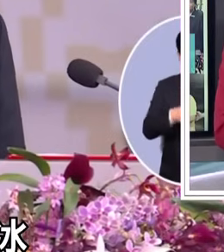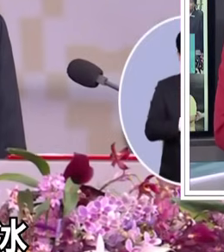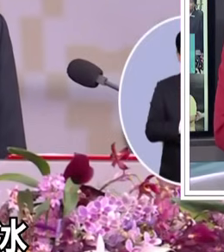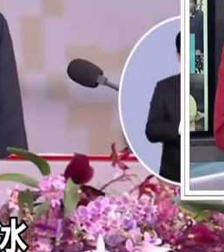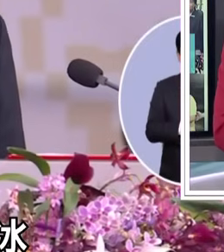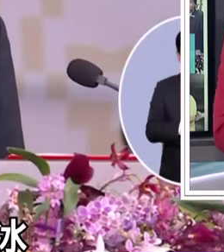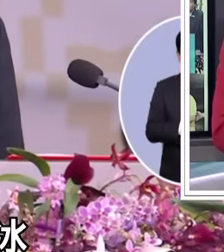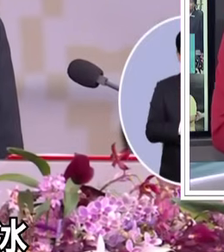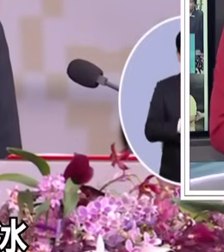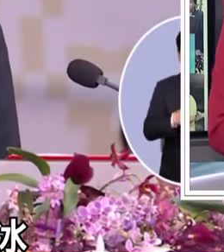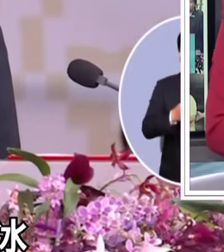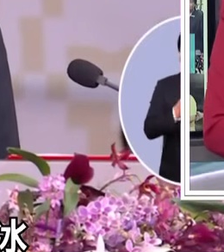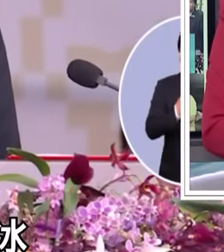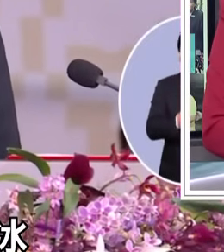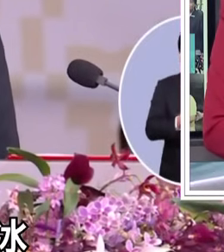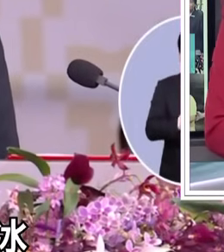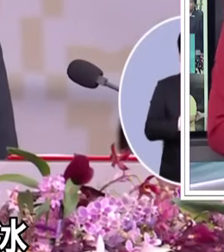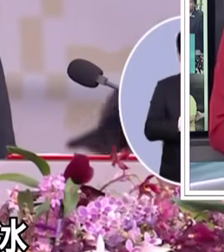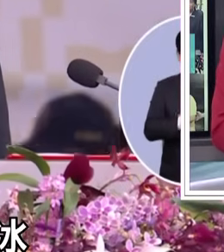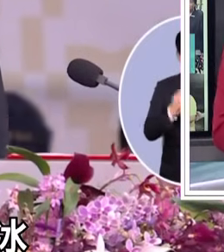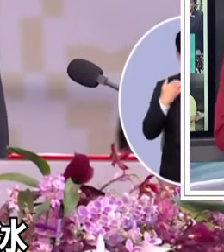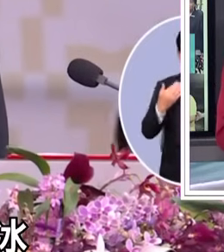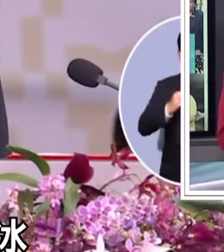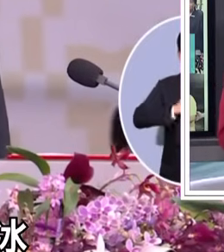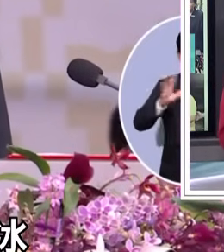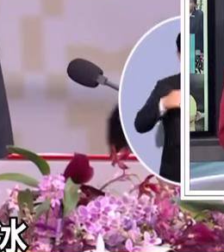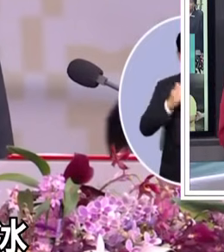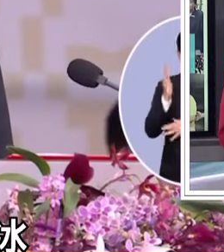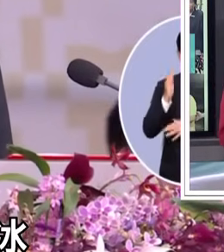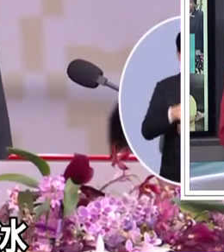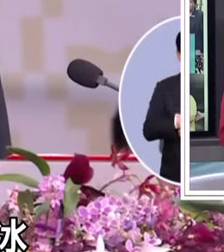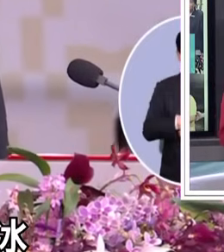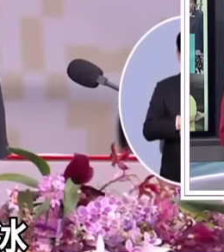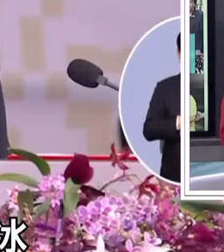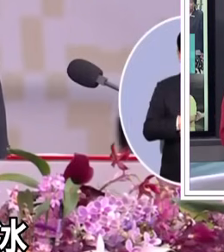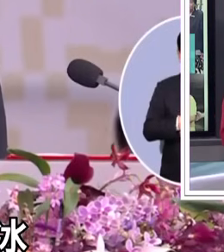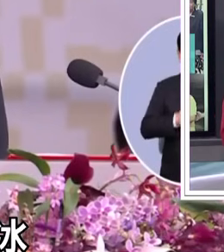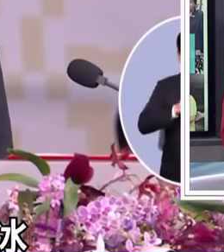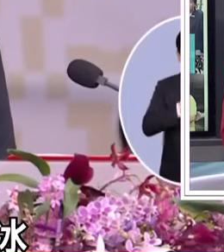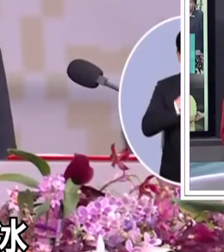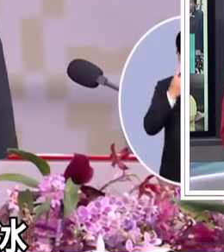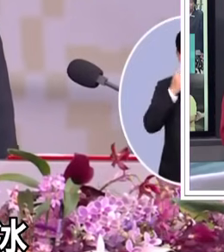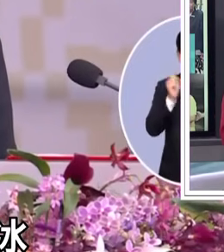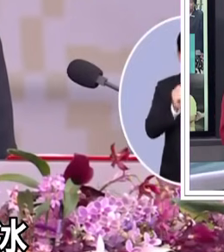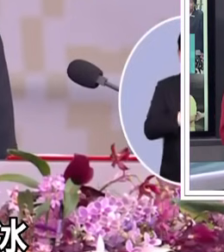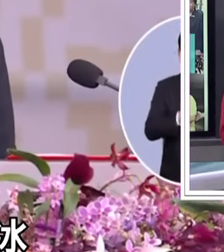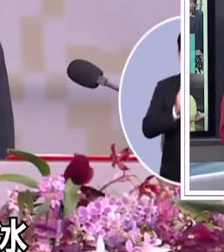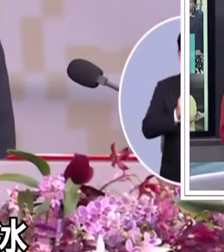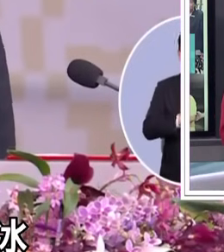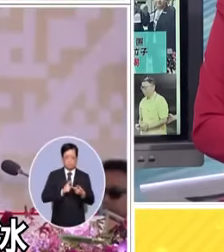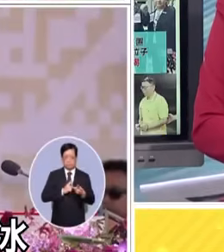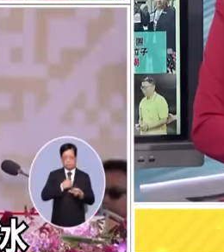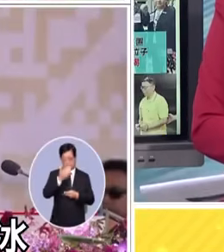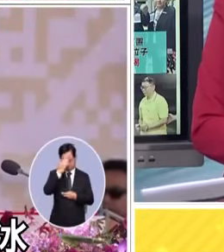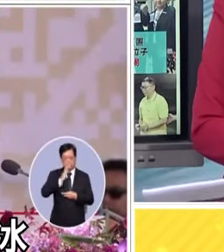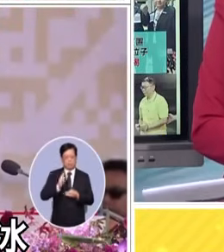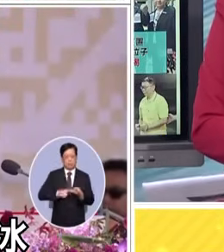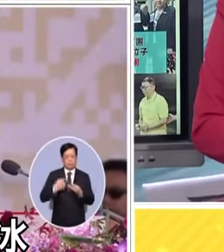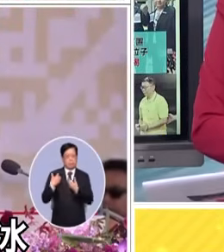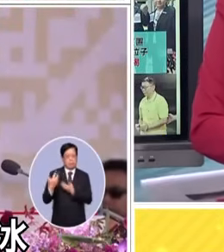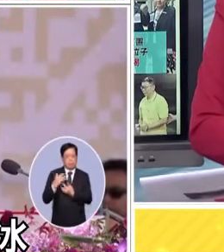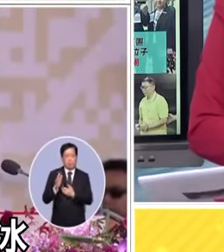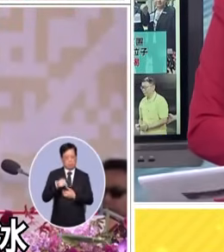副他快要承认自己是中国人的样子，很多人担心他国庆文告为了讨好独派，会不会被直接又用满满